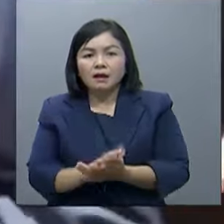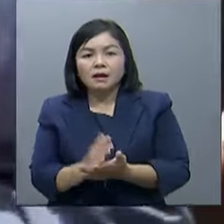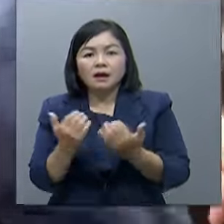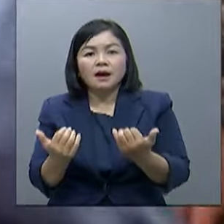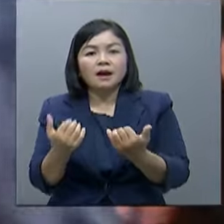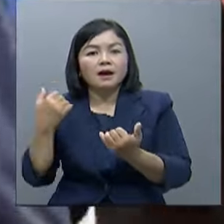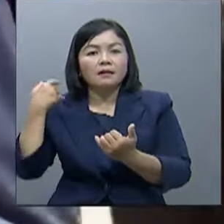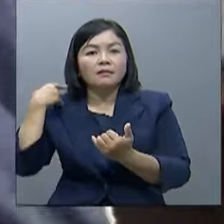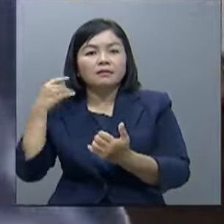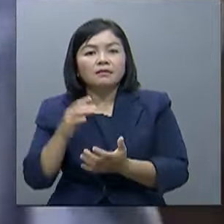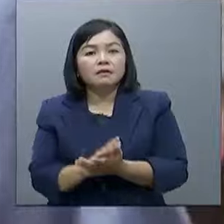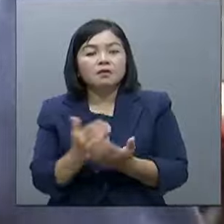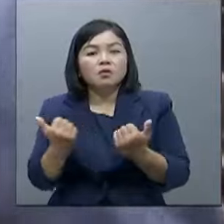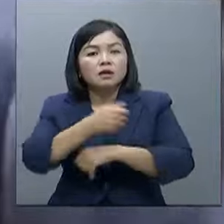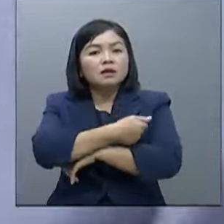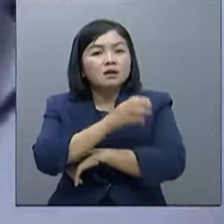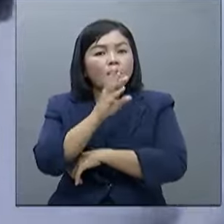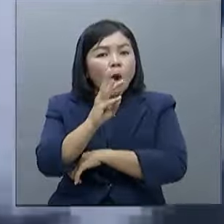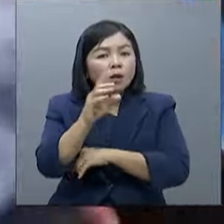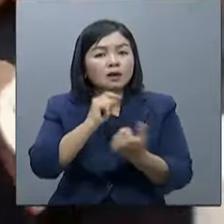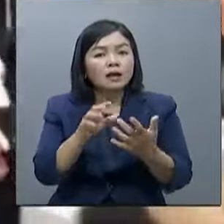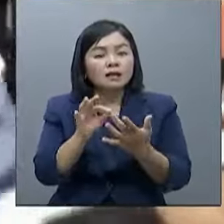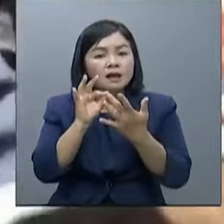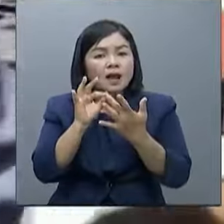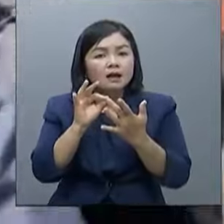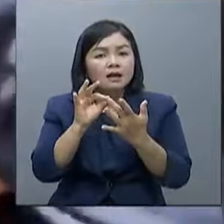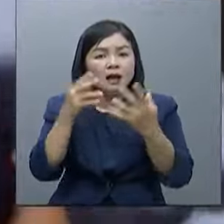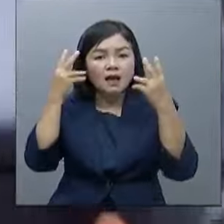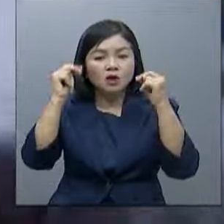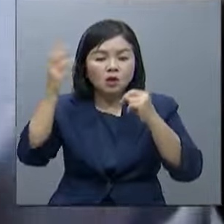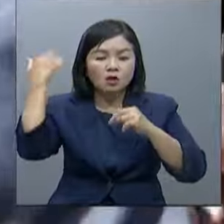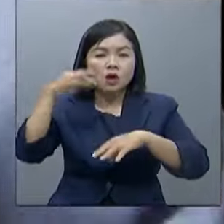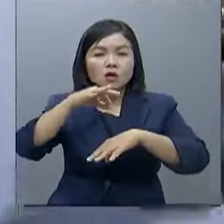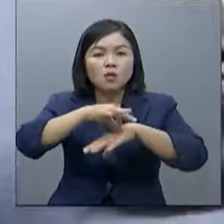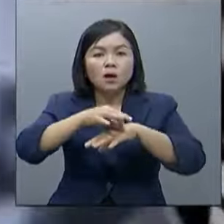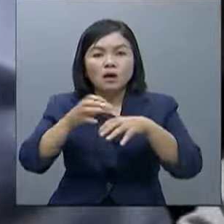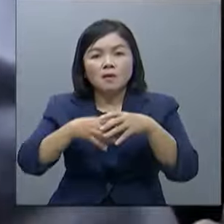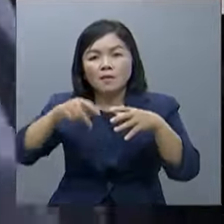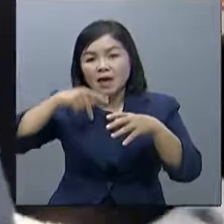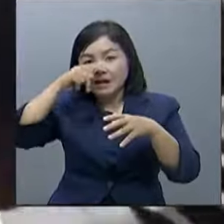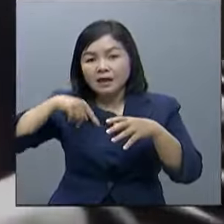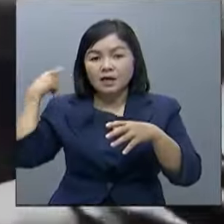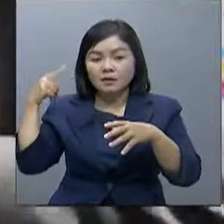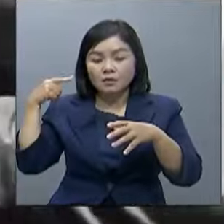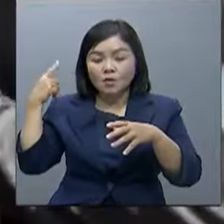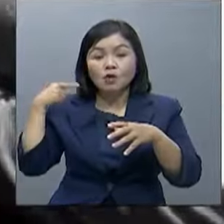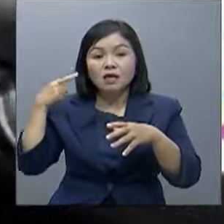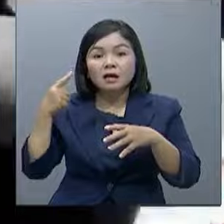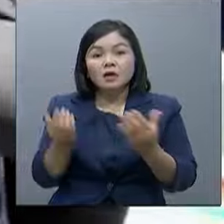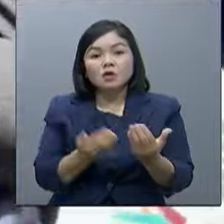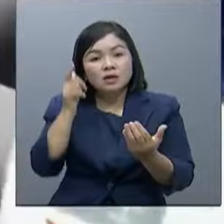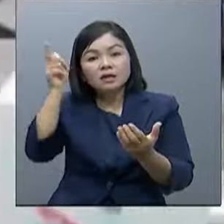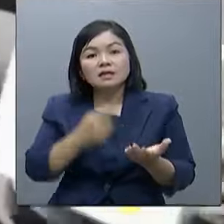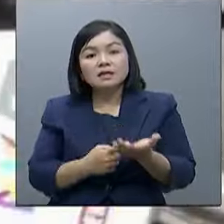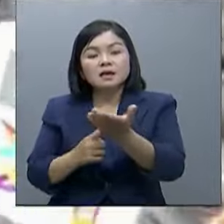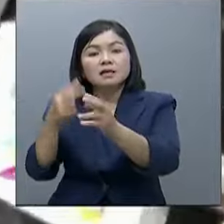นเมื่อวันที่16สิงหาคมค่ะซึ่งเป็นวันโหวตนายกรัฐมนตรีตามที่พรรคเพื่อไทยได้เสนอชื่อนางสาวแพทองธารชินวัตรเป็นนายกรัฐมนตรีแต่ว่าพลเ